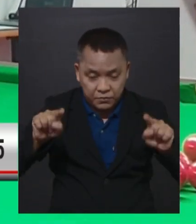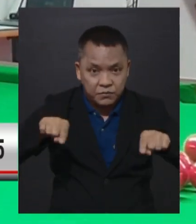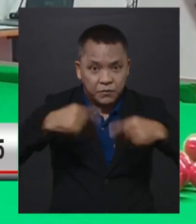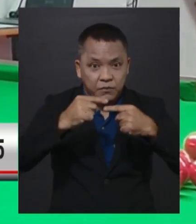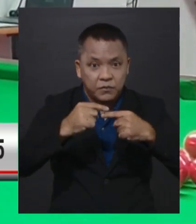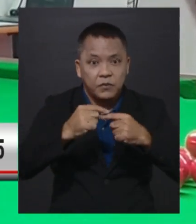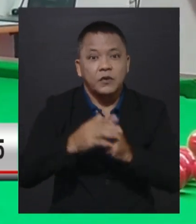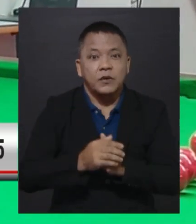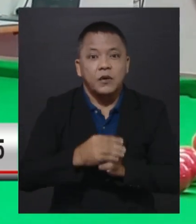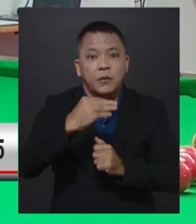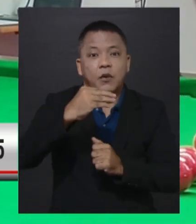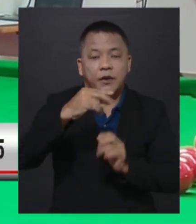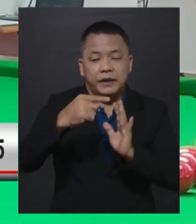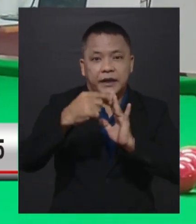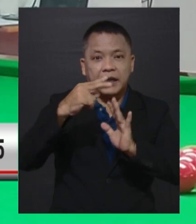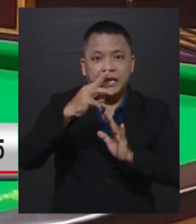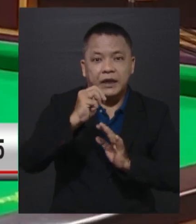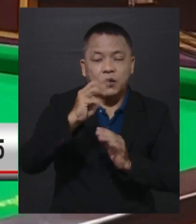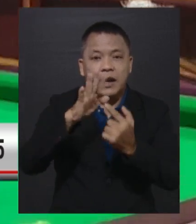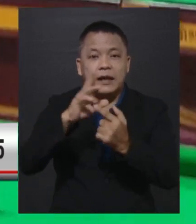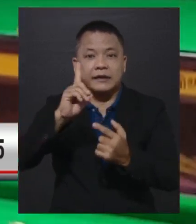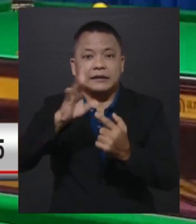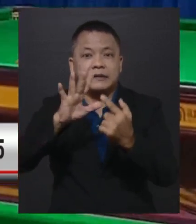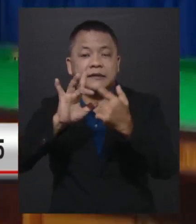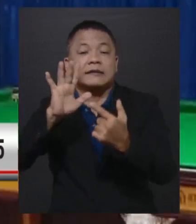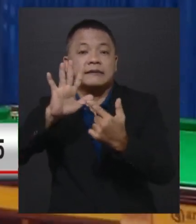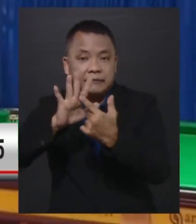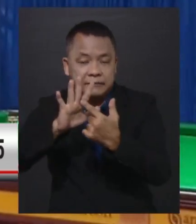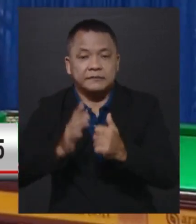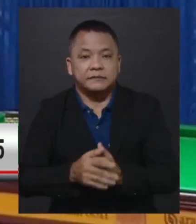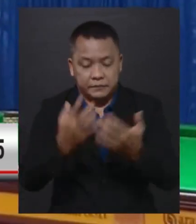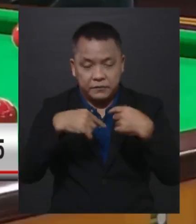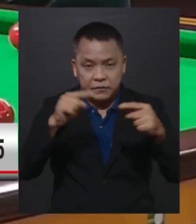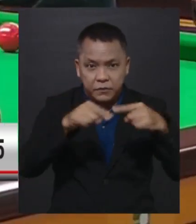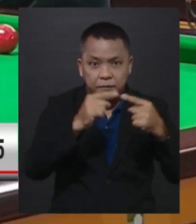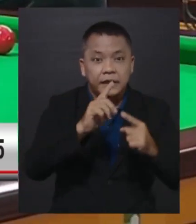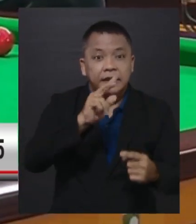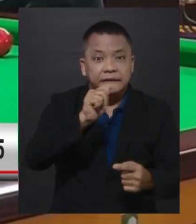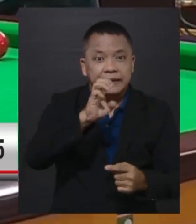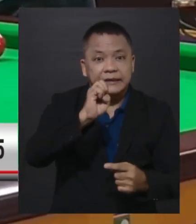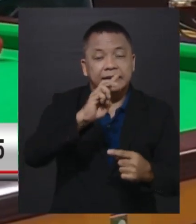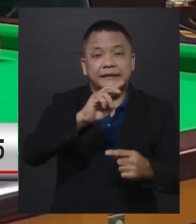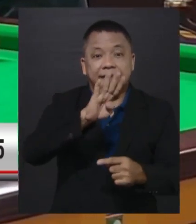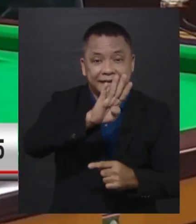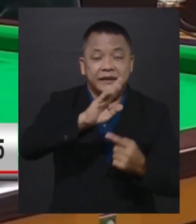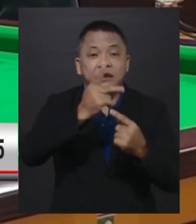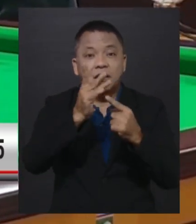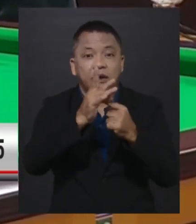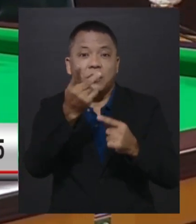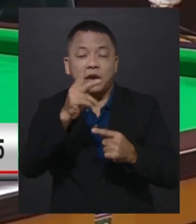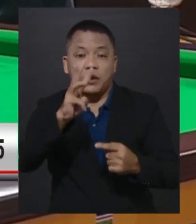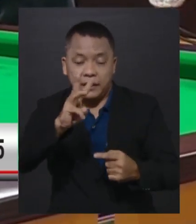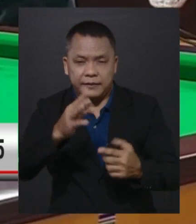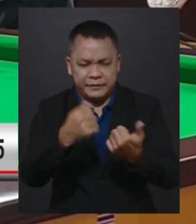ของโฟนเนวาดาหรือว่านรงเดชตาขันทองนะคะเจอกับตี4แควไพฑูรย์โกมล